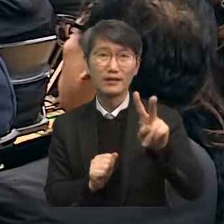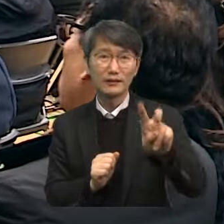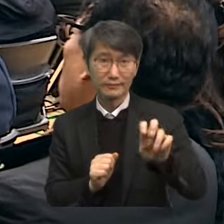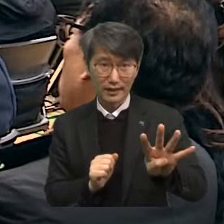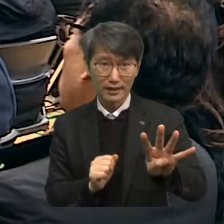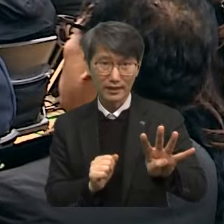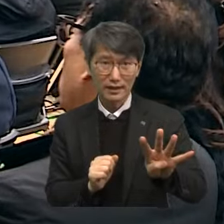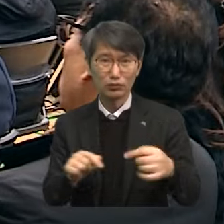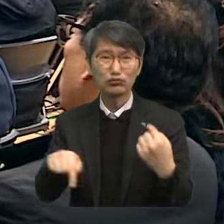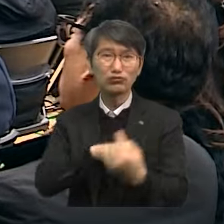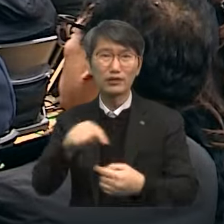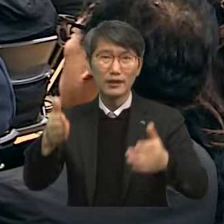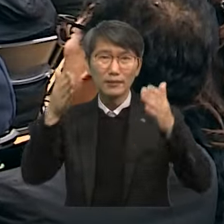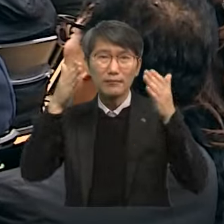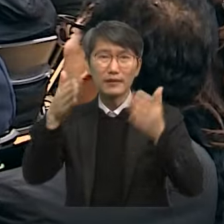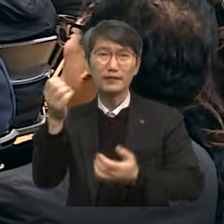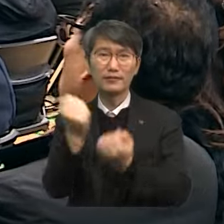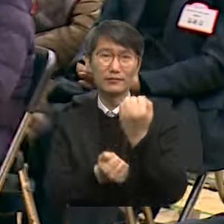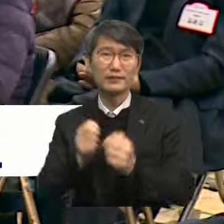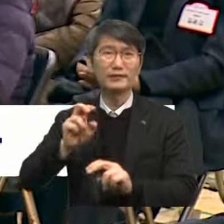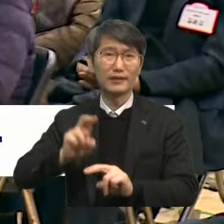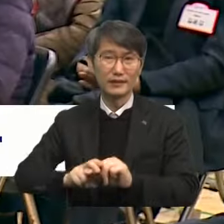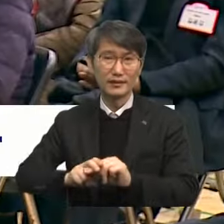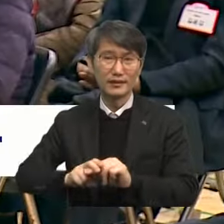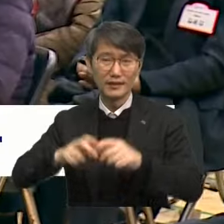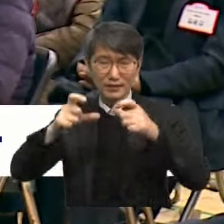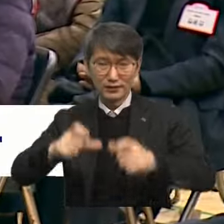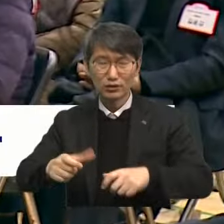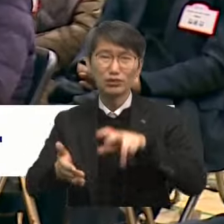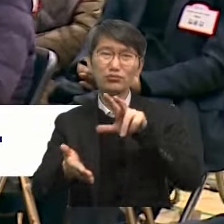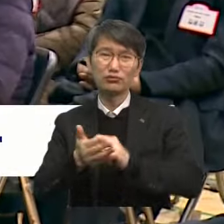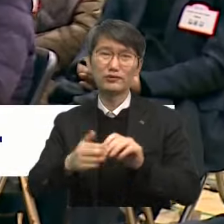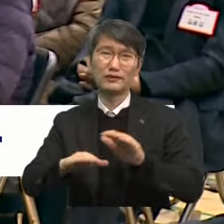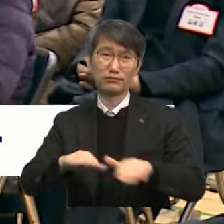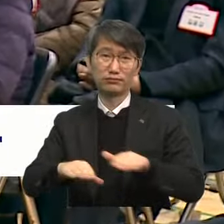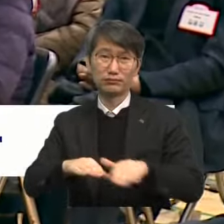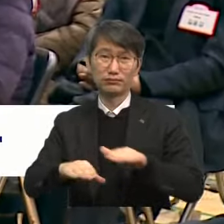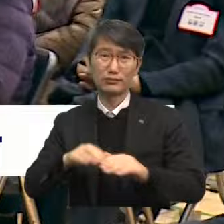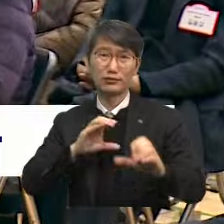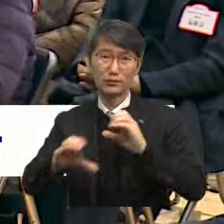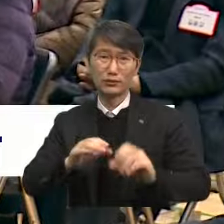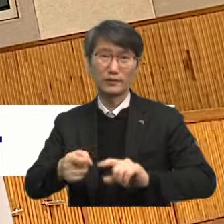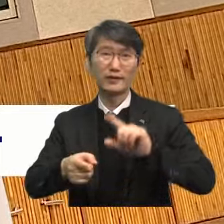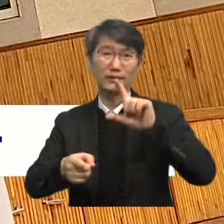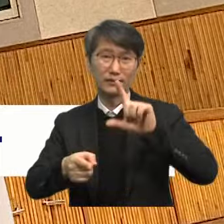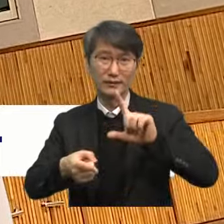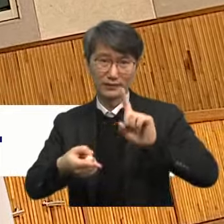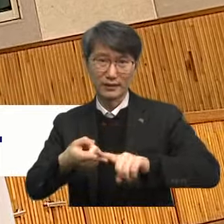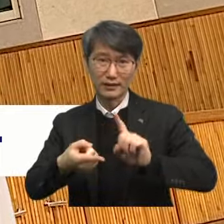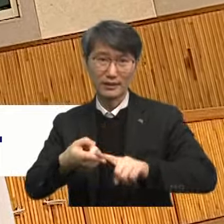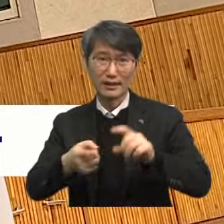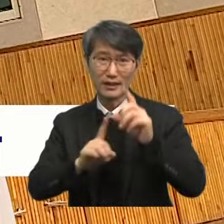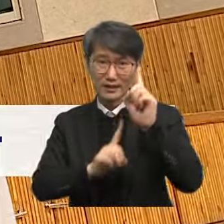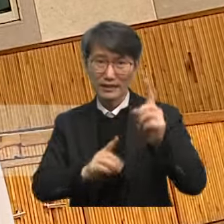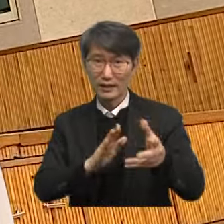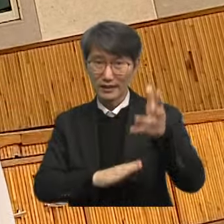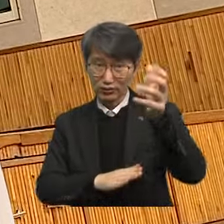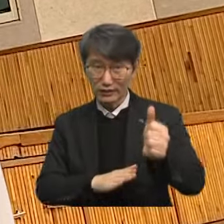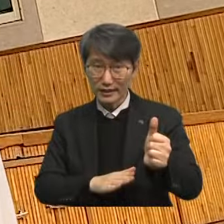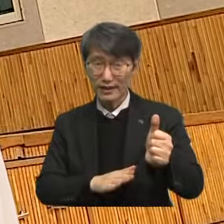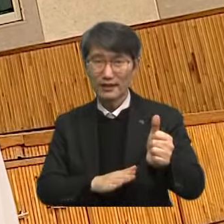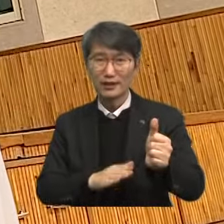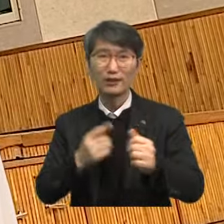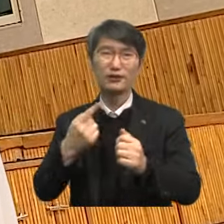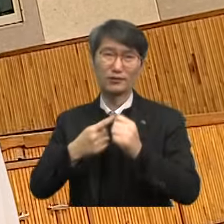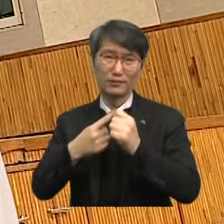2024년 구정 운영 방향을 설명하고 지역 현안을 공유하는 소통의 시간. 이수희 강동구청장은